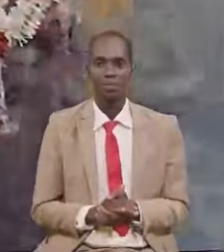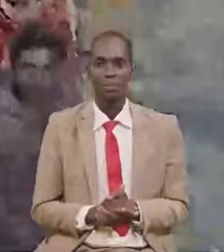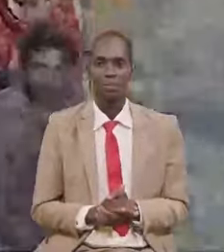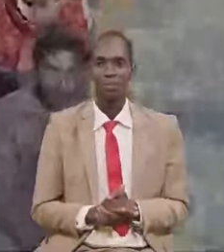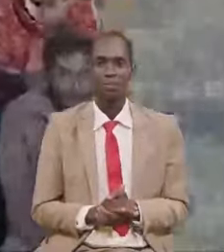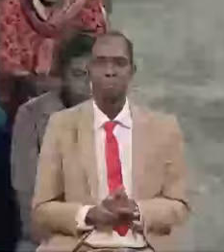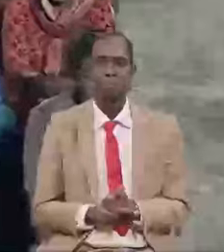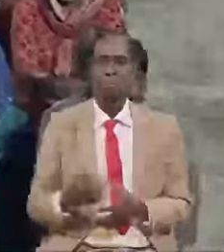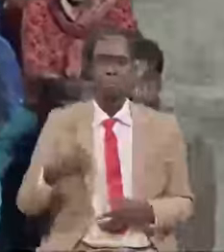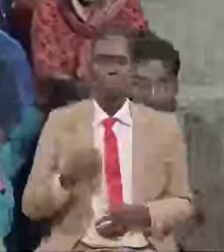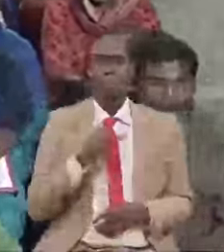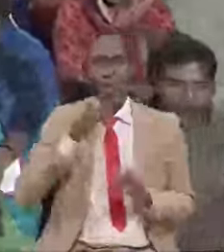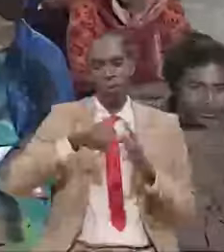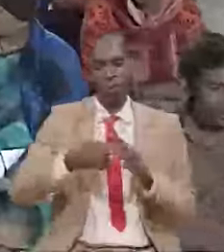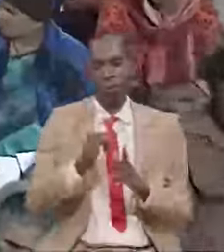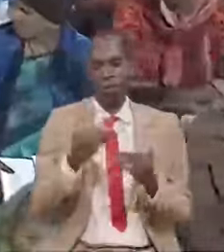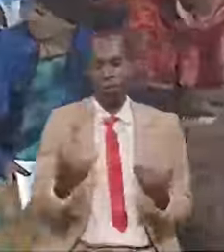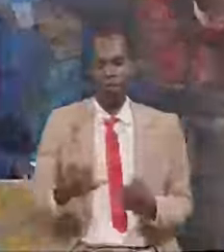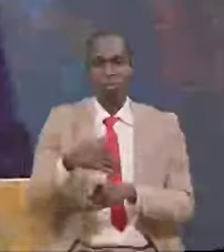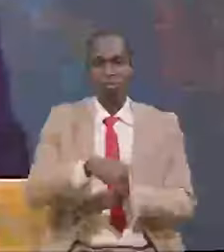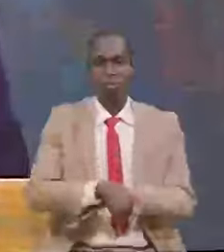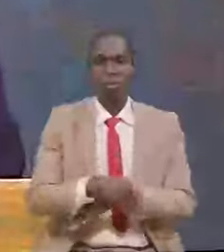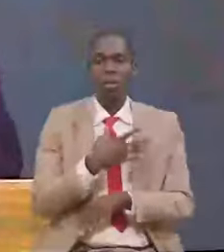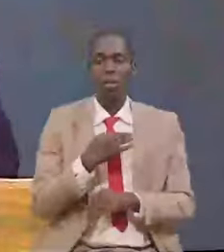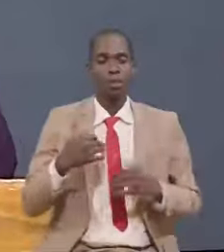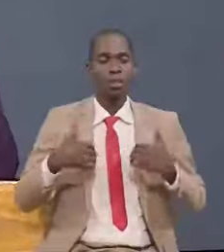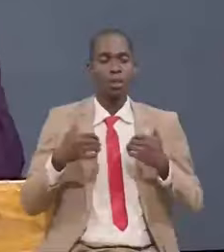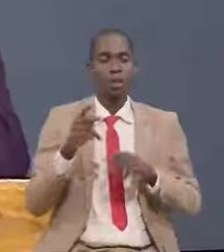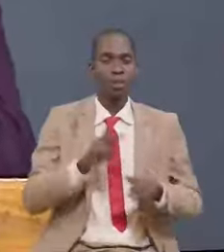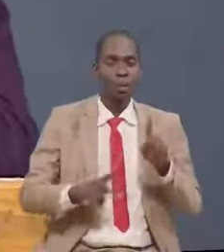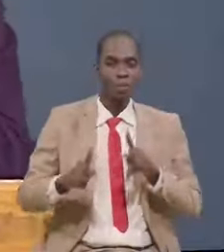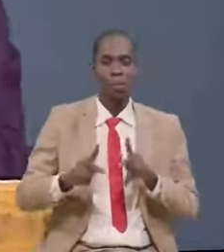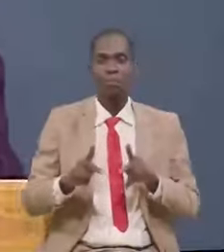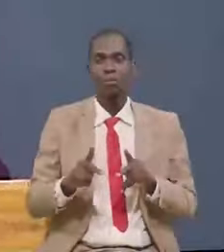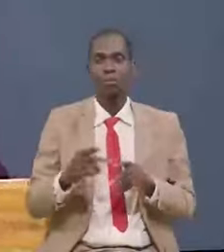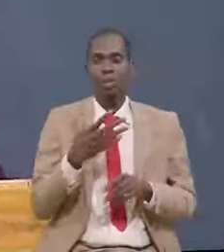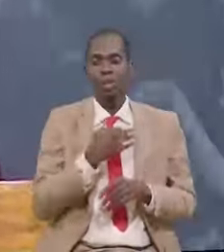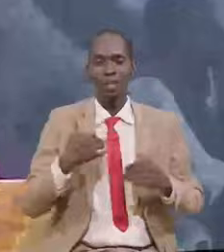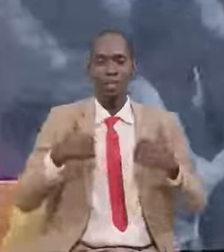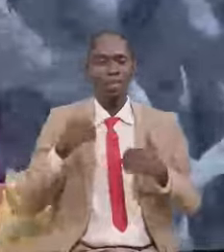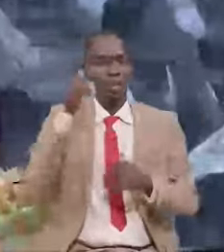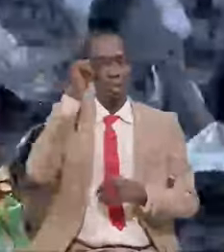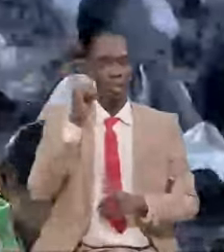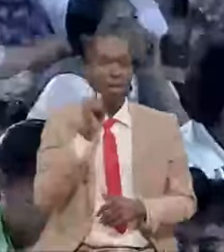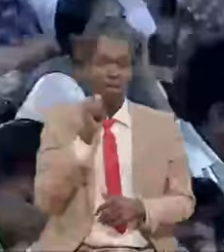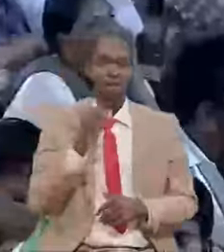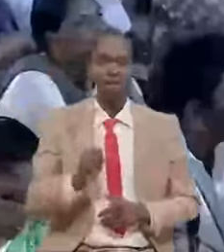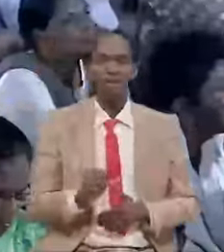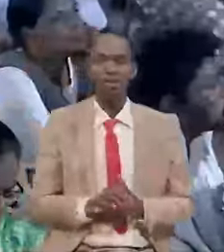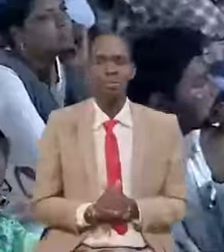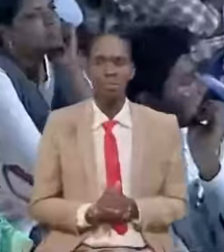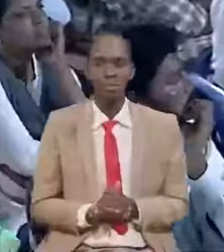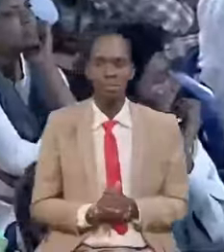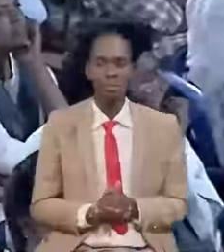Nous commençons ce soir les jeunes, les adolescents et les jeunes adultes. Nous